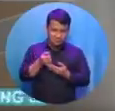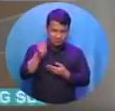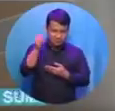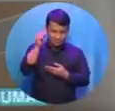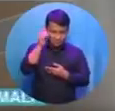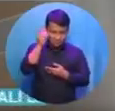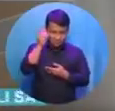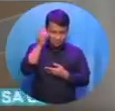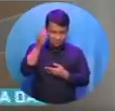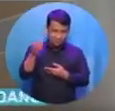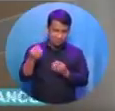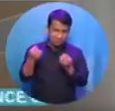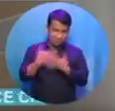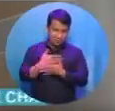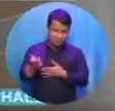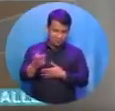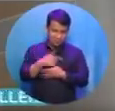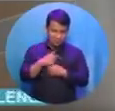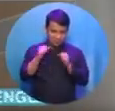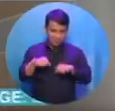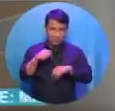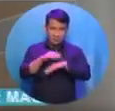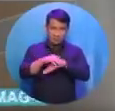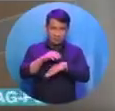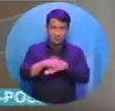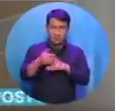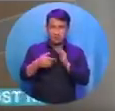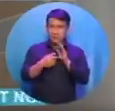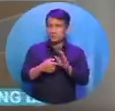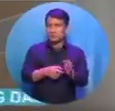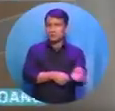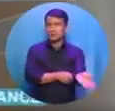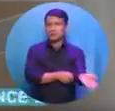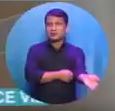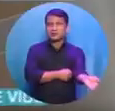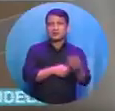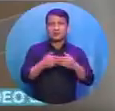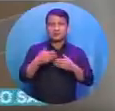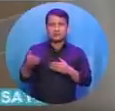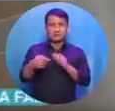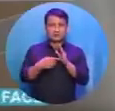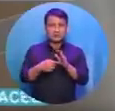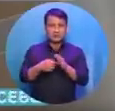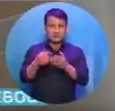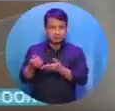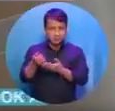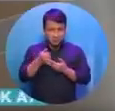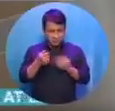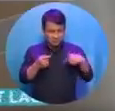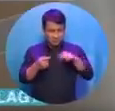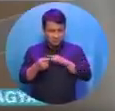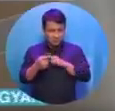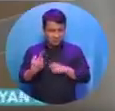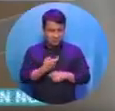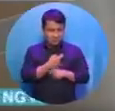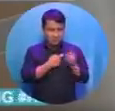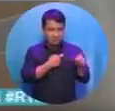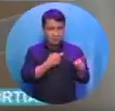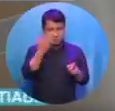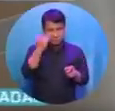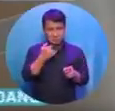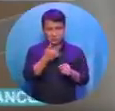De La Cruz kasi natatakot po siya, mayroon pong mga pagbabanta, nasaktan na po siya ng mga tanod. Salip na siya itulungan, may nanakit sa kanya. Para sa